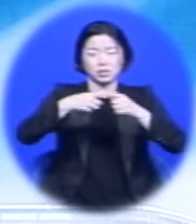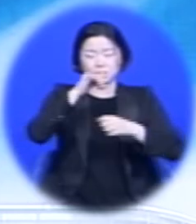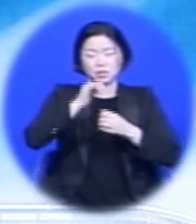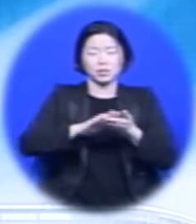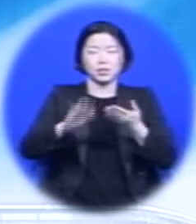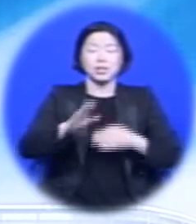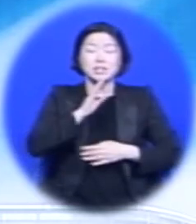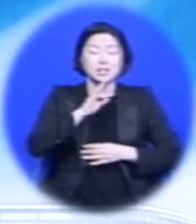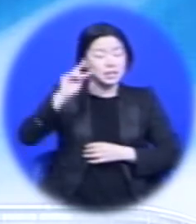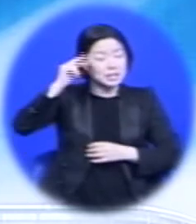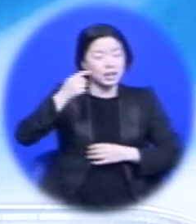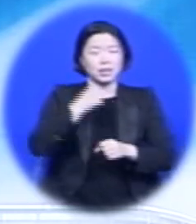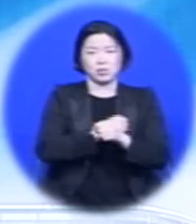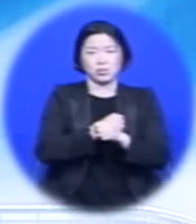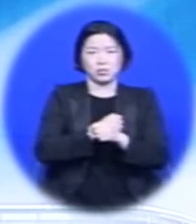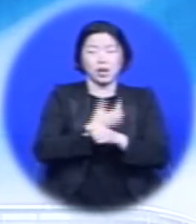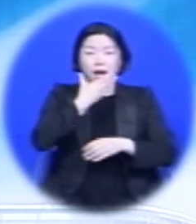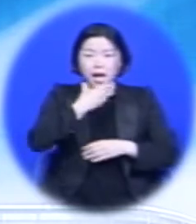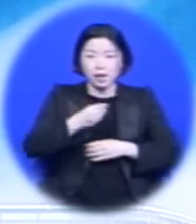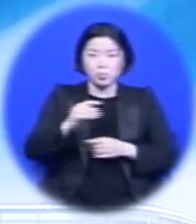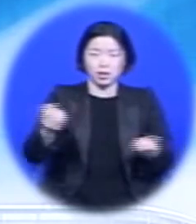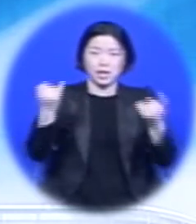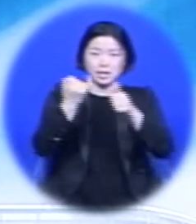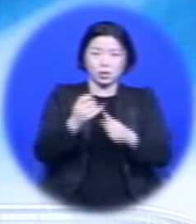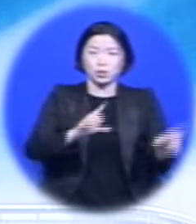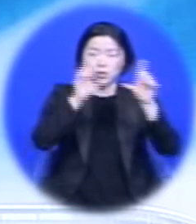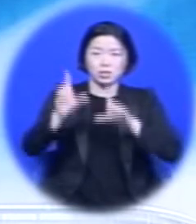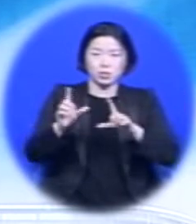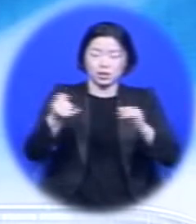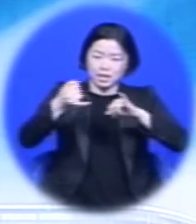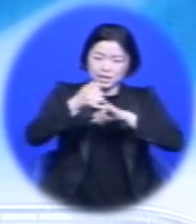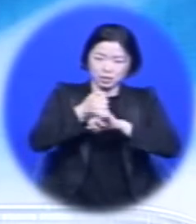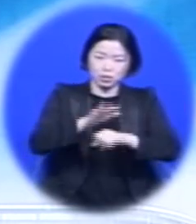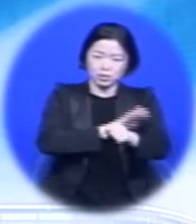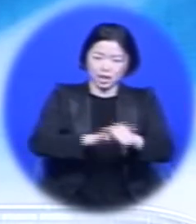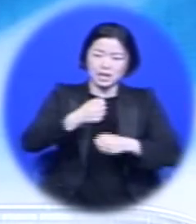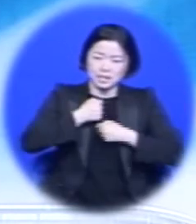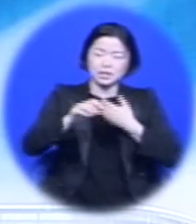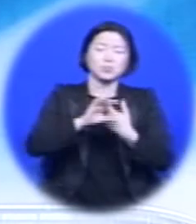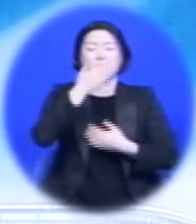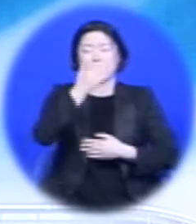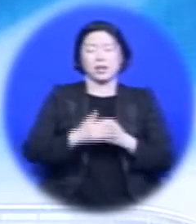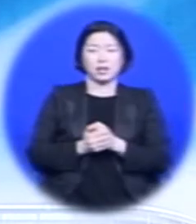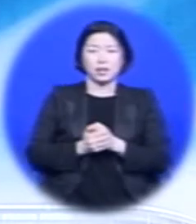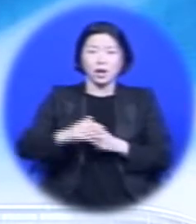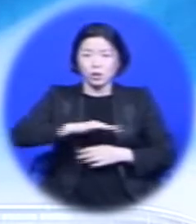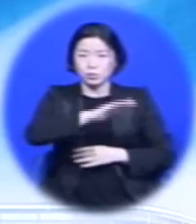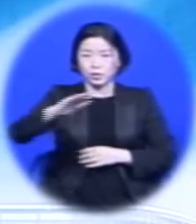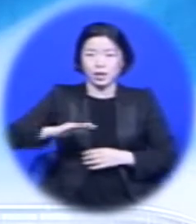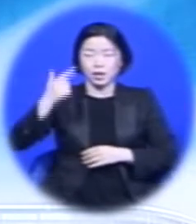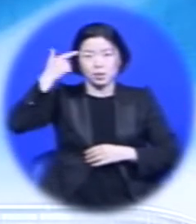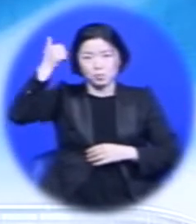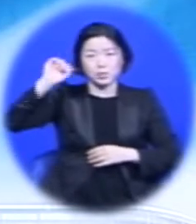겁니다. 행복한 결혼 생활은 약속한 거 잘 지키기만 하면 됩니다. 우리가